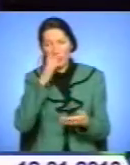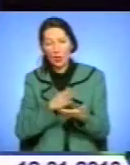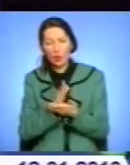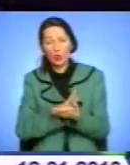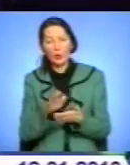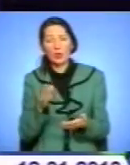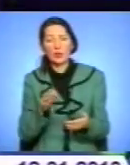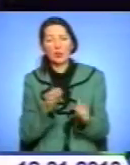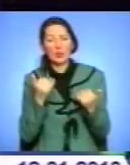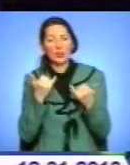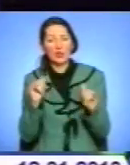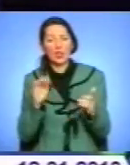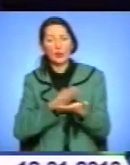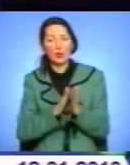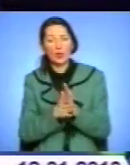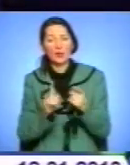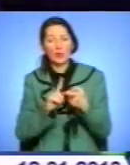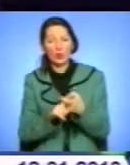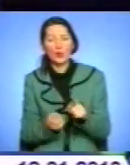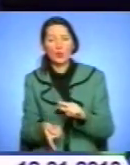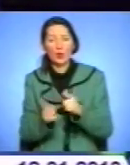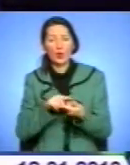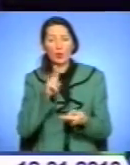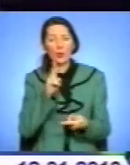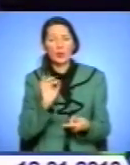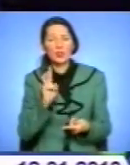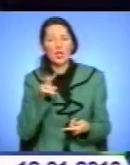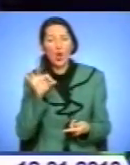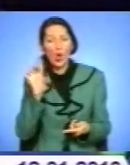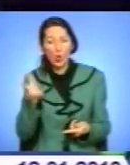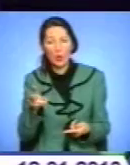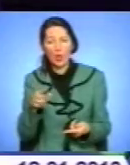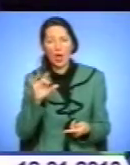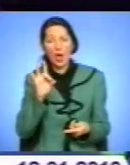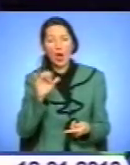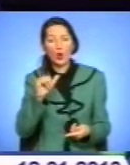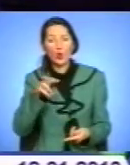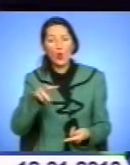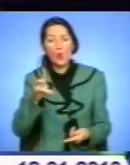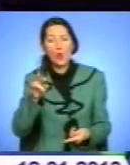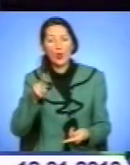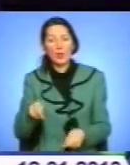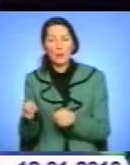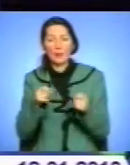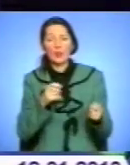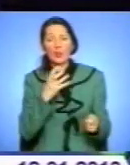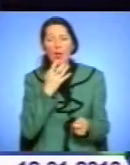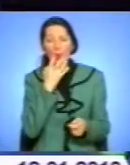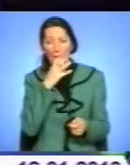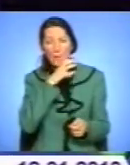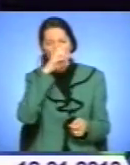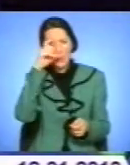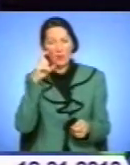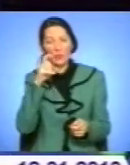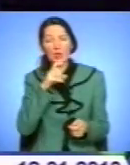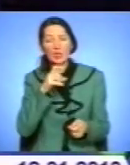ситуацій. У зв'язку з переходом циклону з Румунії та переміщенням його на північний схід 19 січня на